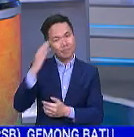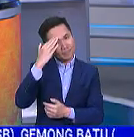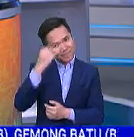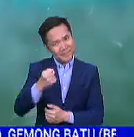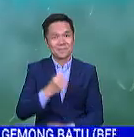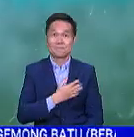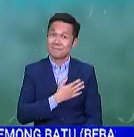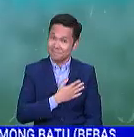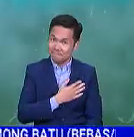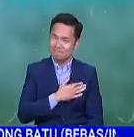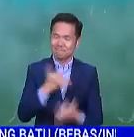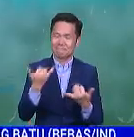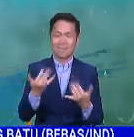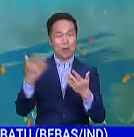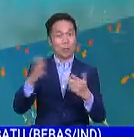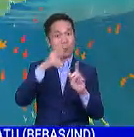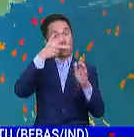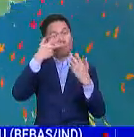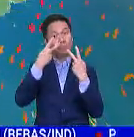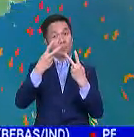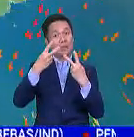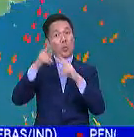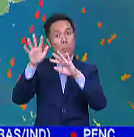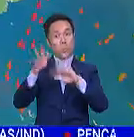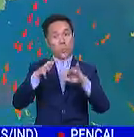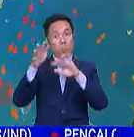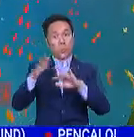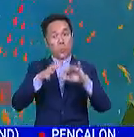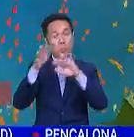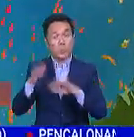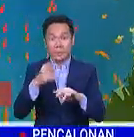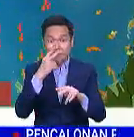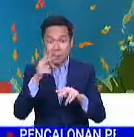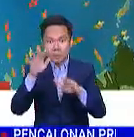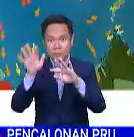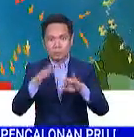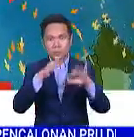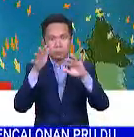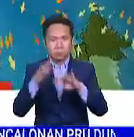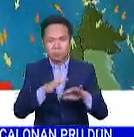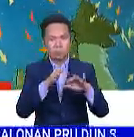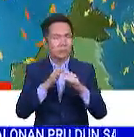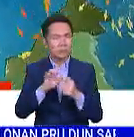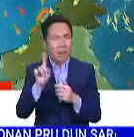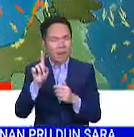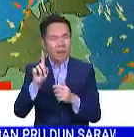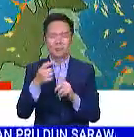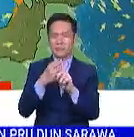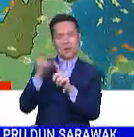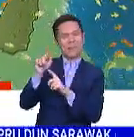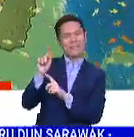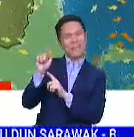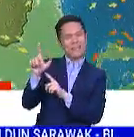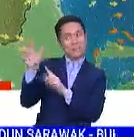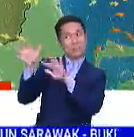salam sejahtera paparan imej Carta angin semasa masih lagi menunjukkan keadaan angin ketika ini didominasi dari arah timur